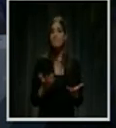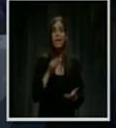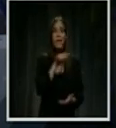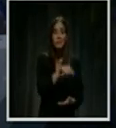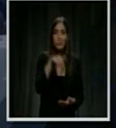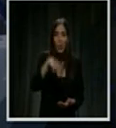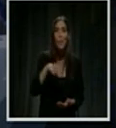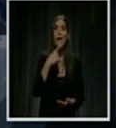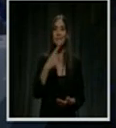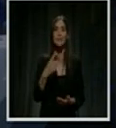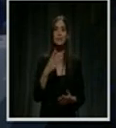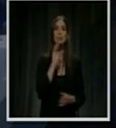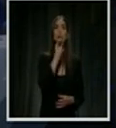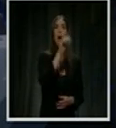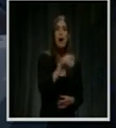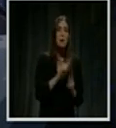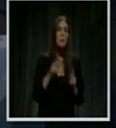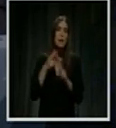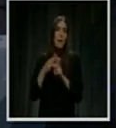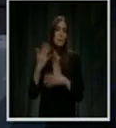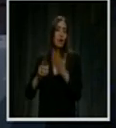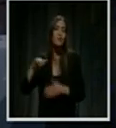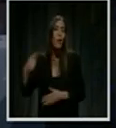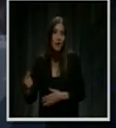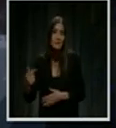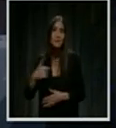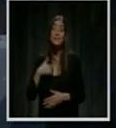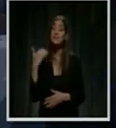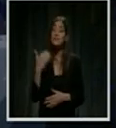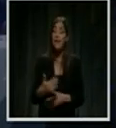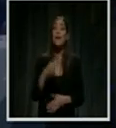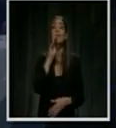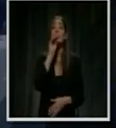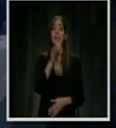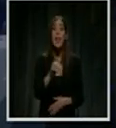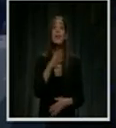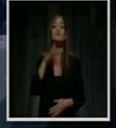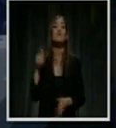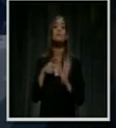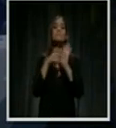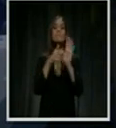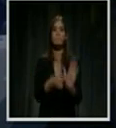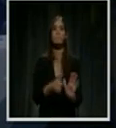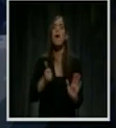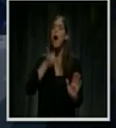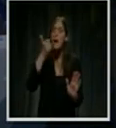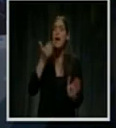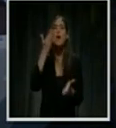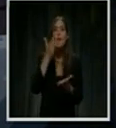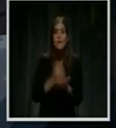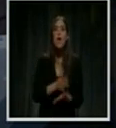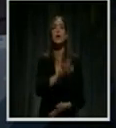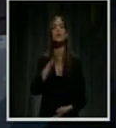oħra meta seta' intervjena u ma intervjeni. X'int kellim ċar? Għax aħjar inkunu ċari u realistiċi.